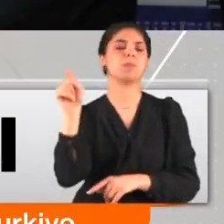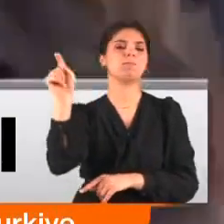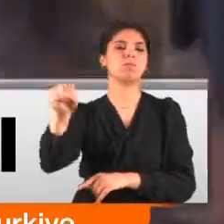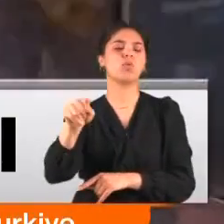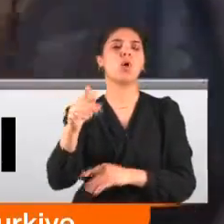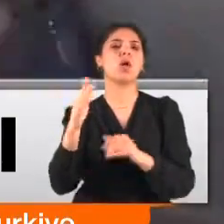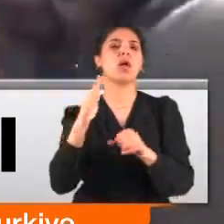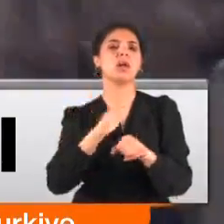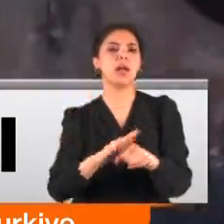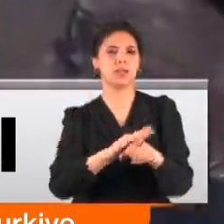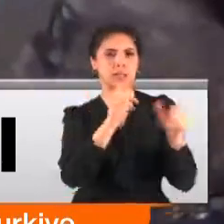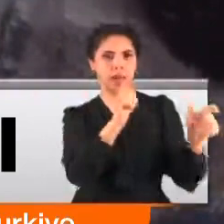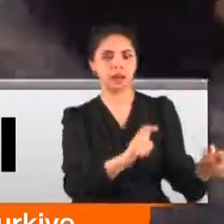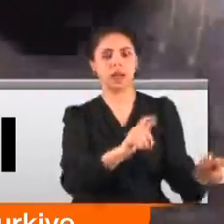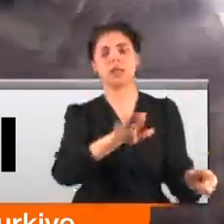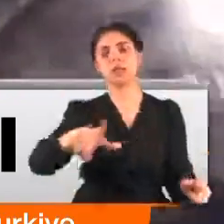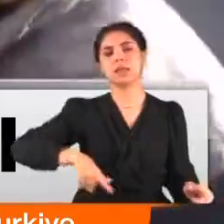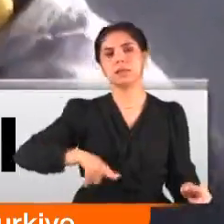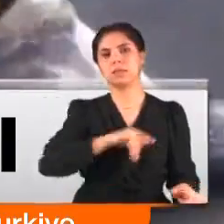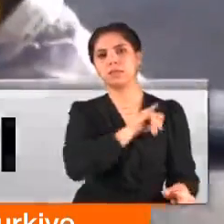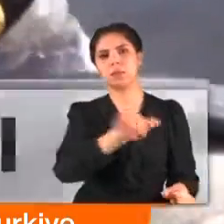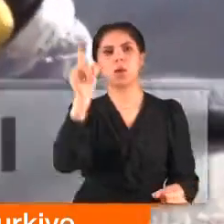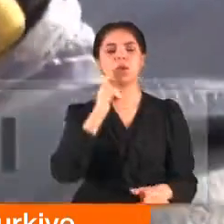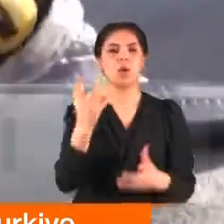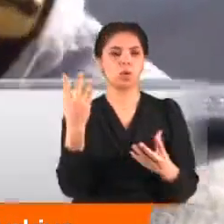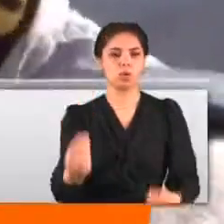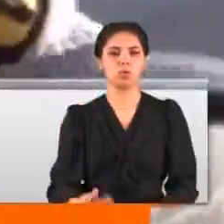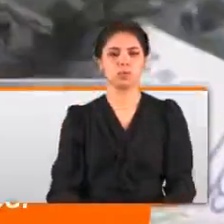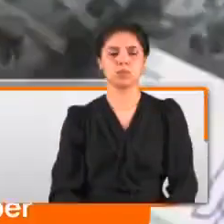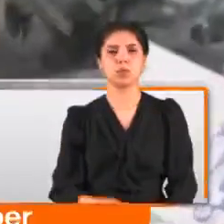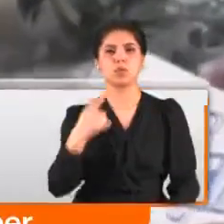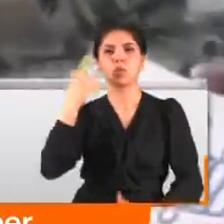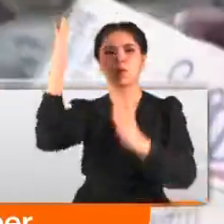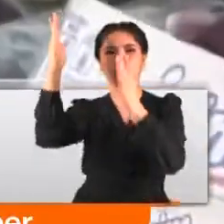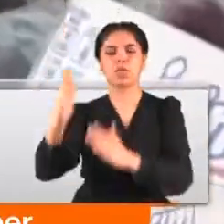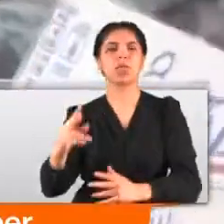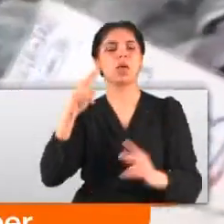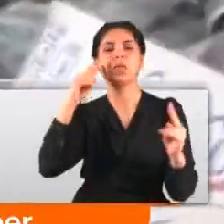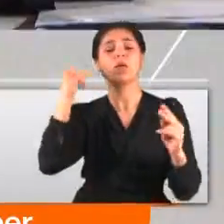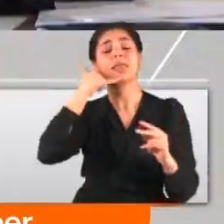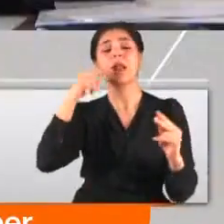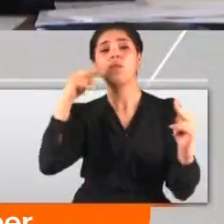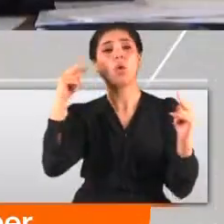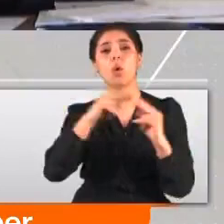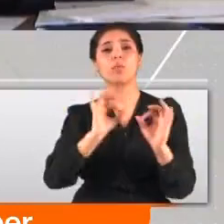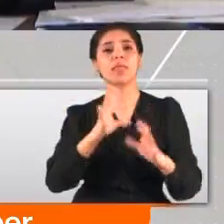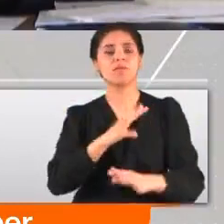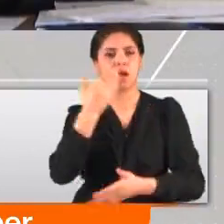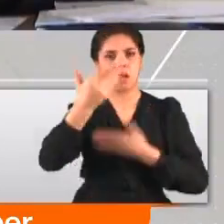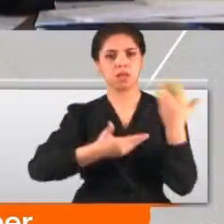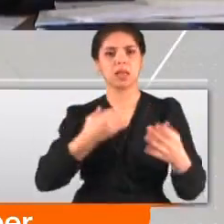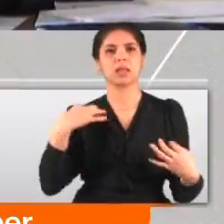İstanbul'a havalandı. Akar saat 05.10'da Cumhurbaşkanı Erdoğan'la aralarında geçen telefon görüşmesini de anlattı. Sayın